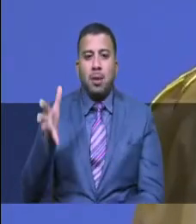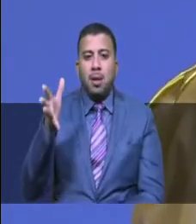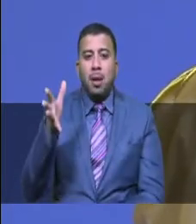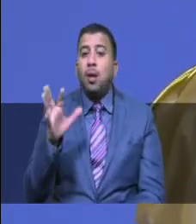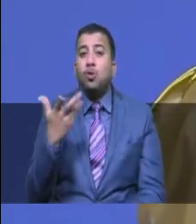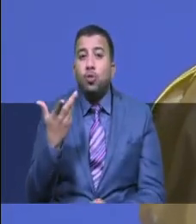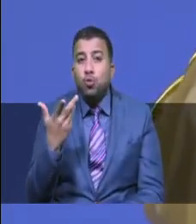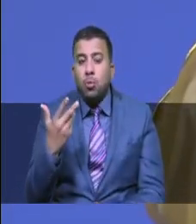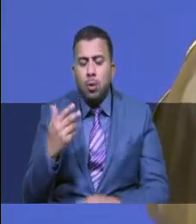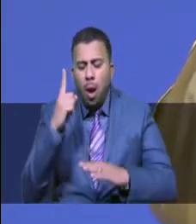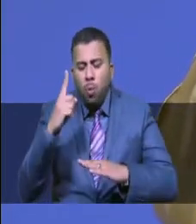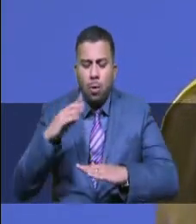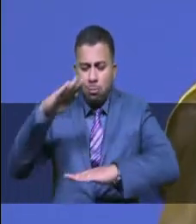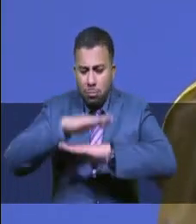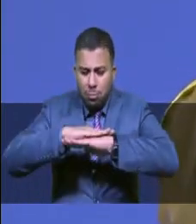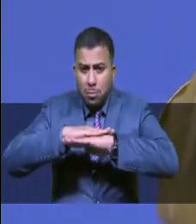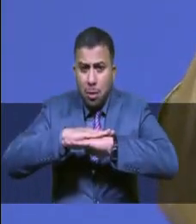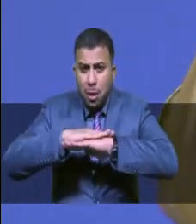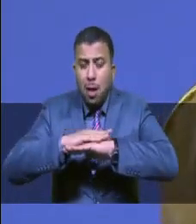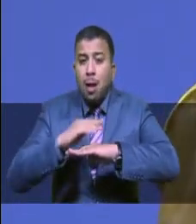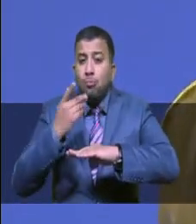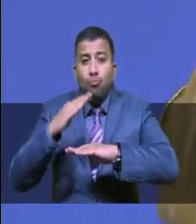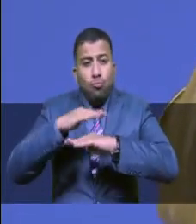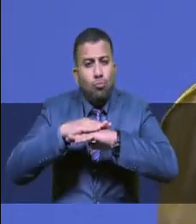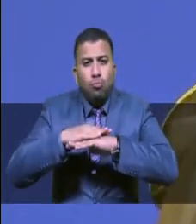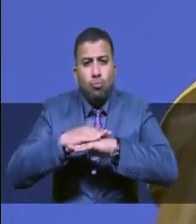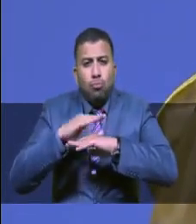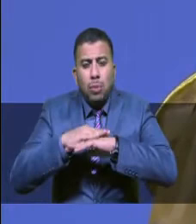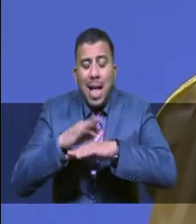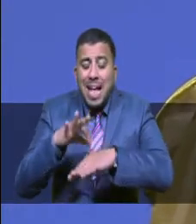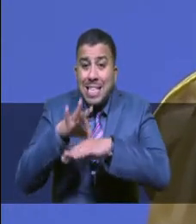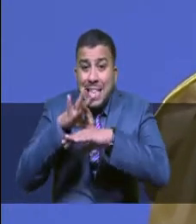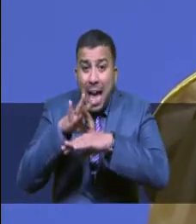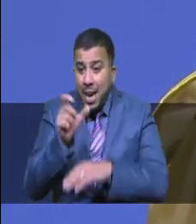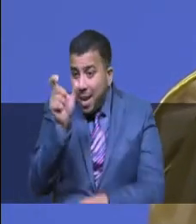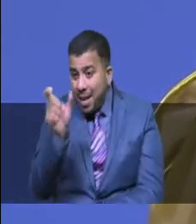وضعت تنمية هذا الإنسان